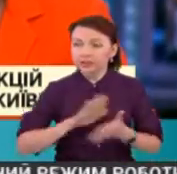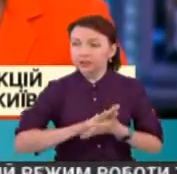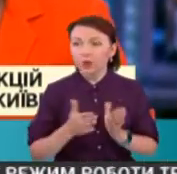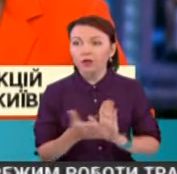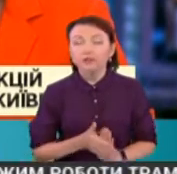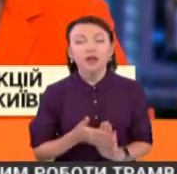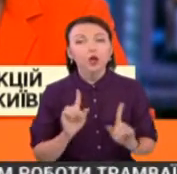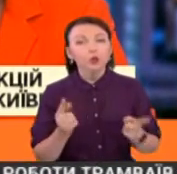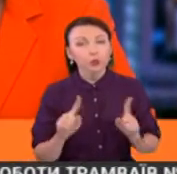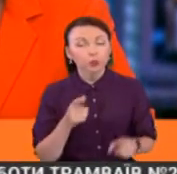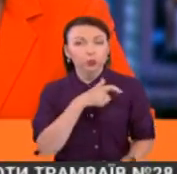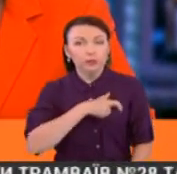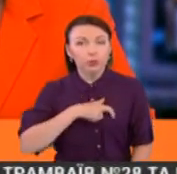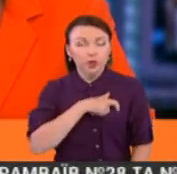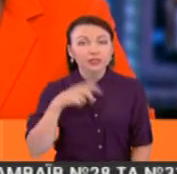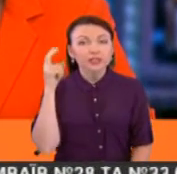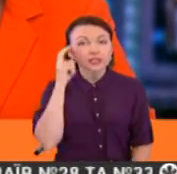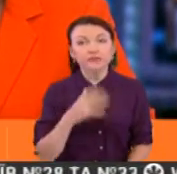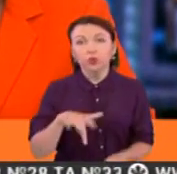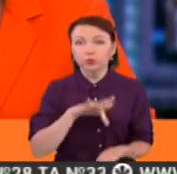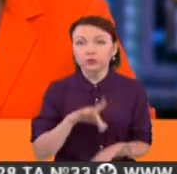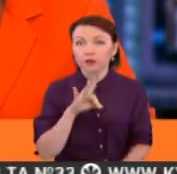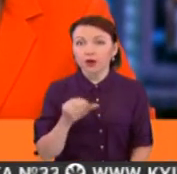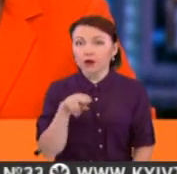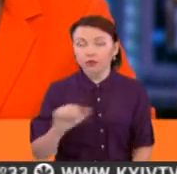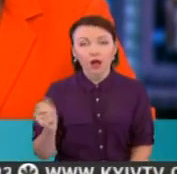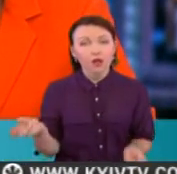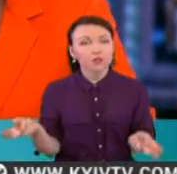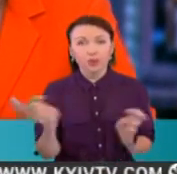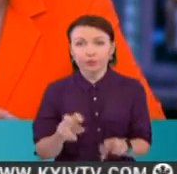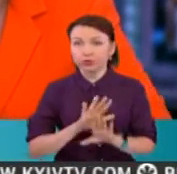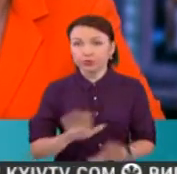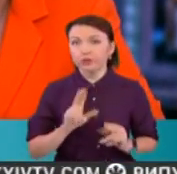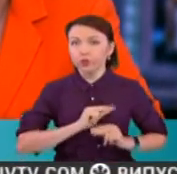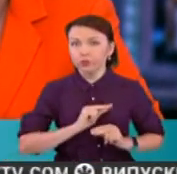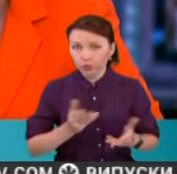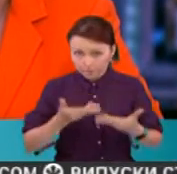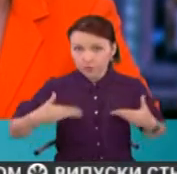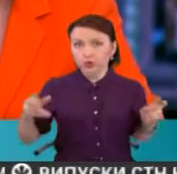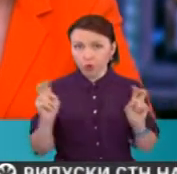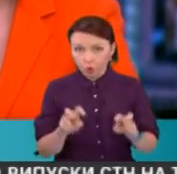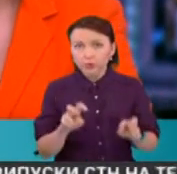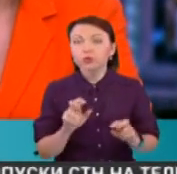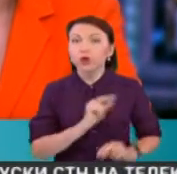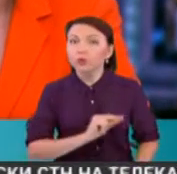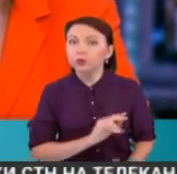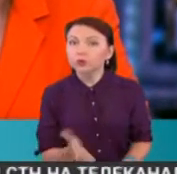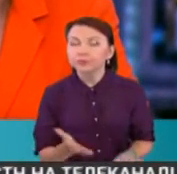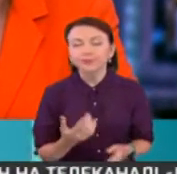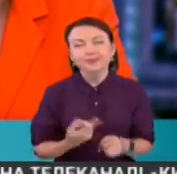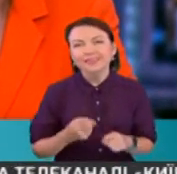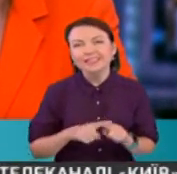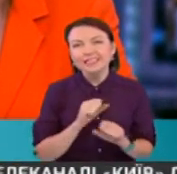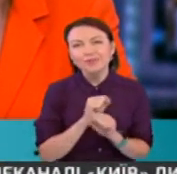і чому депутати Київської міської ради не прийшли на роботу? Ми ж з вами ходимо на роботу. Ви знаєте, це не